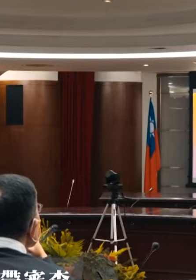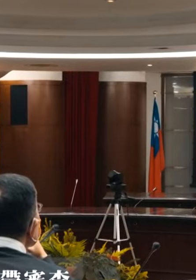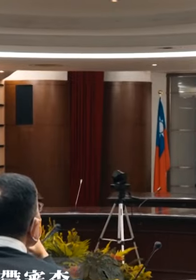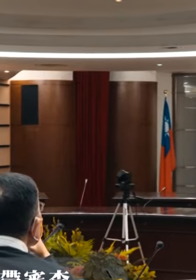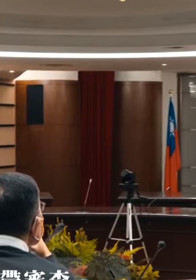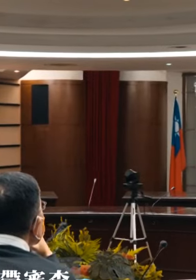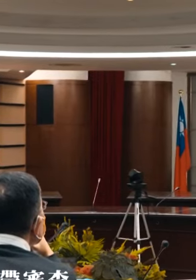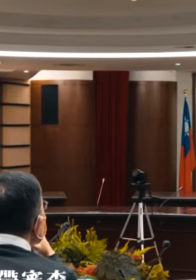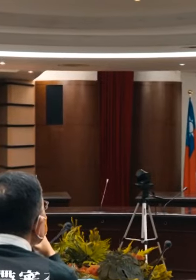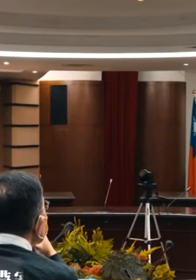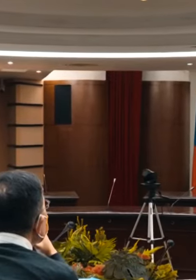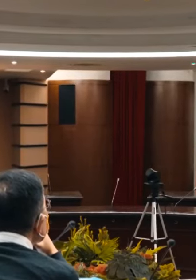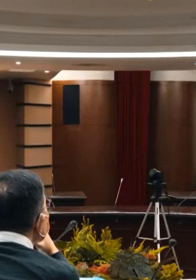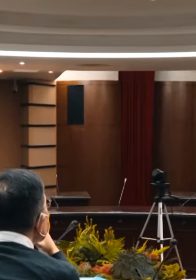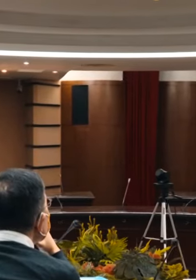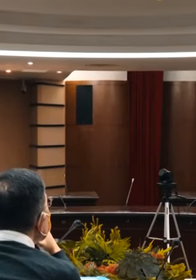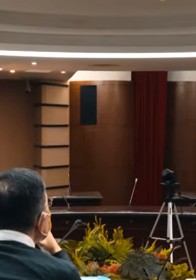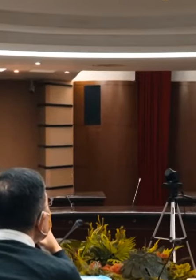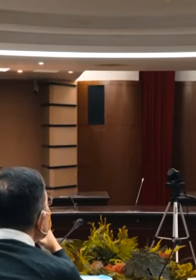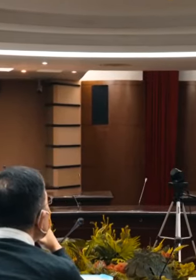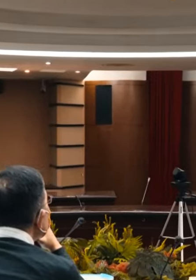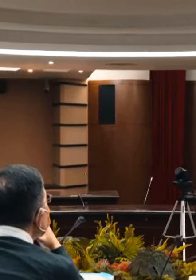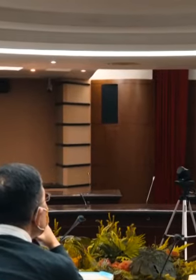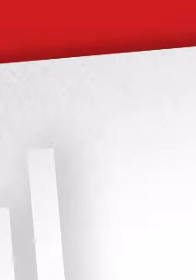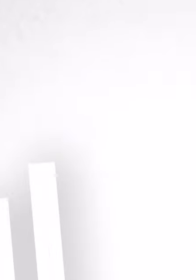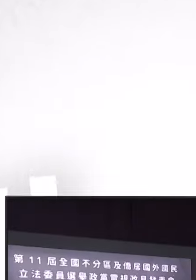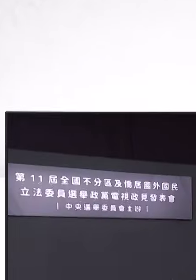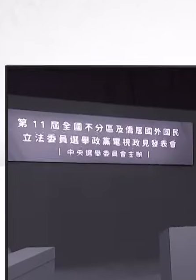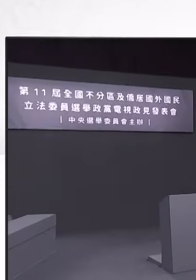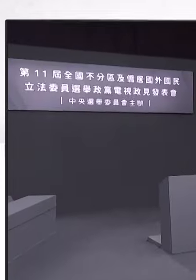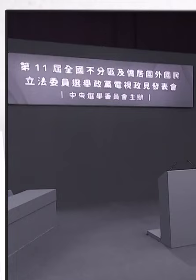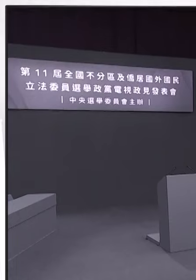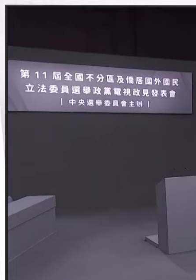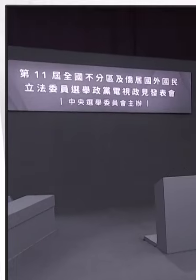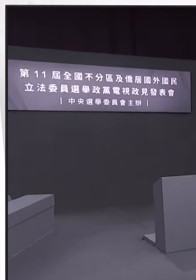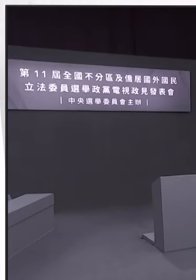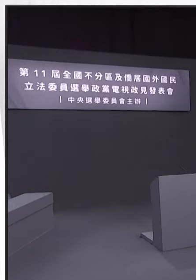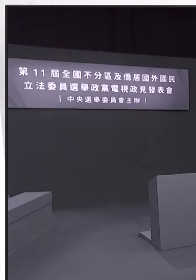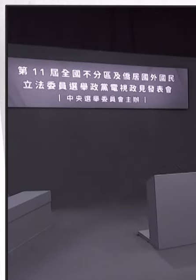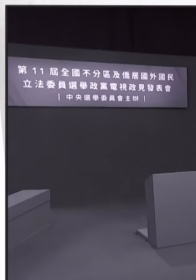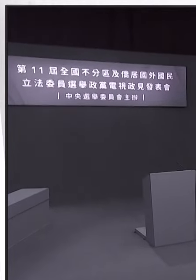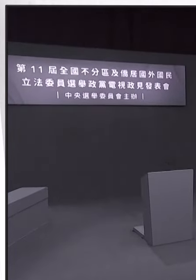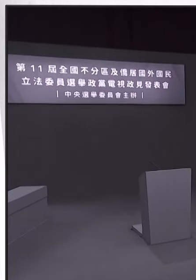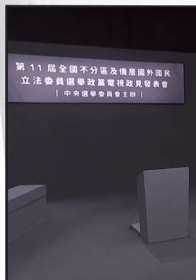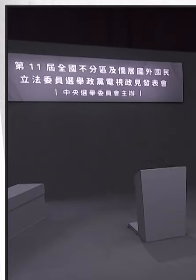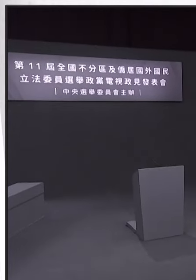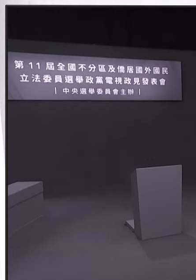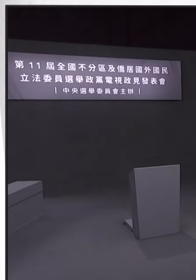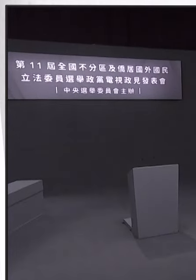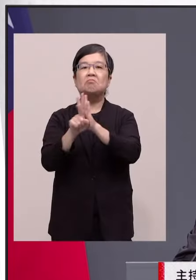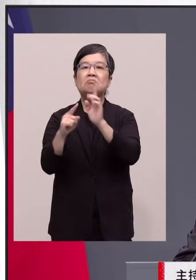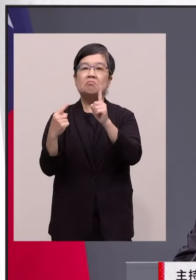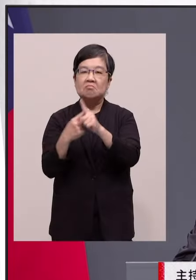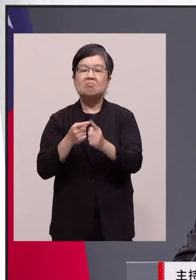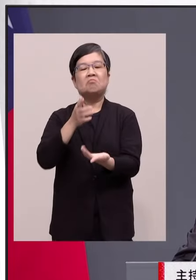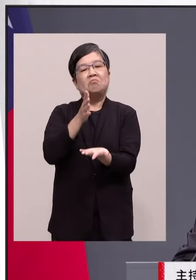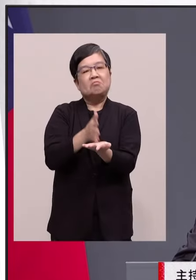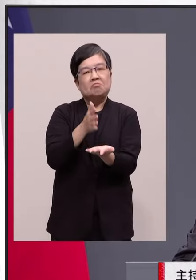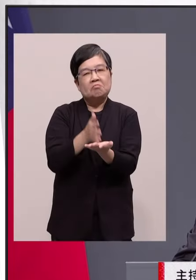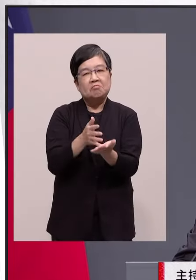国性无线电视频道播出。此外，中央选举委员会也依新修